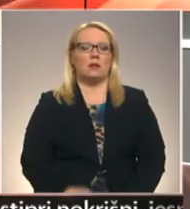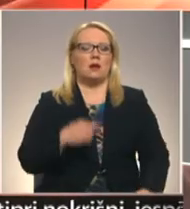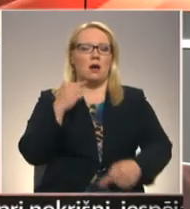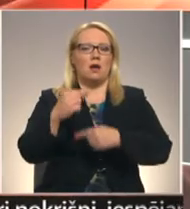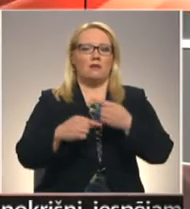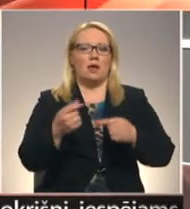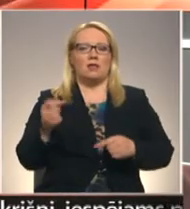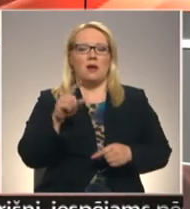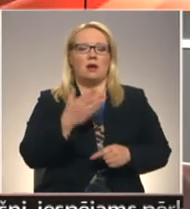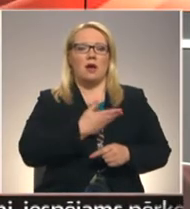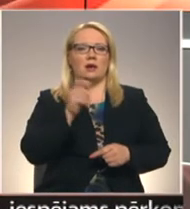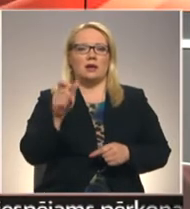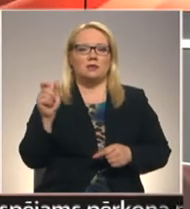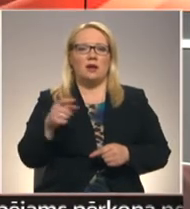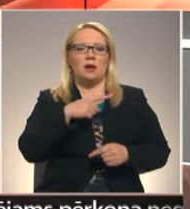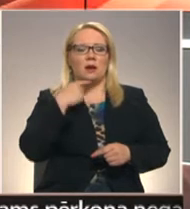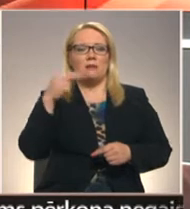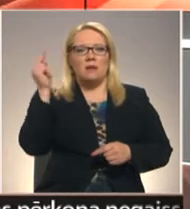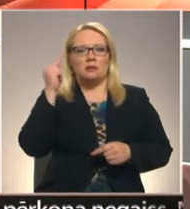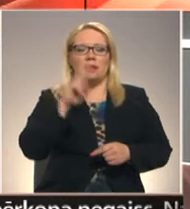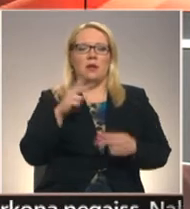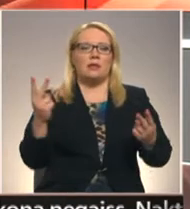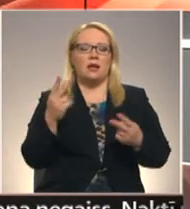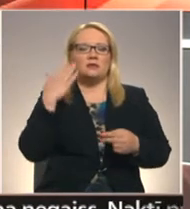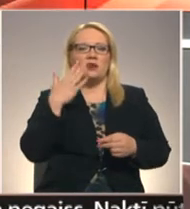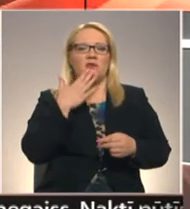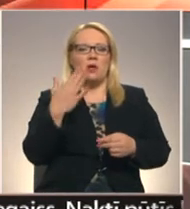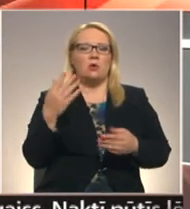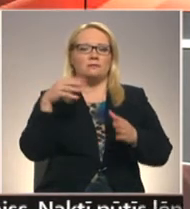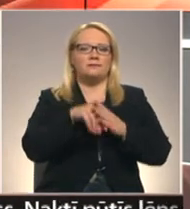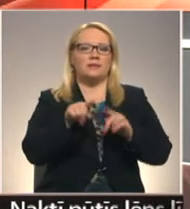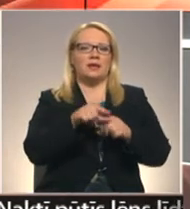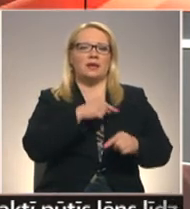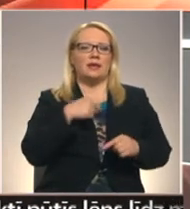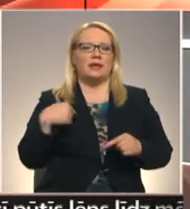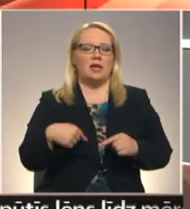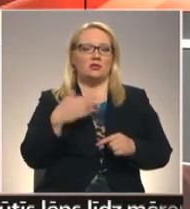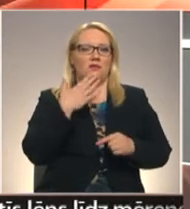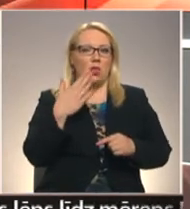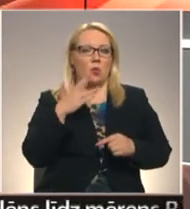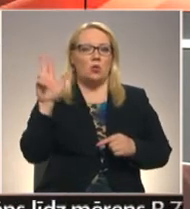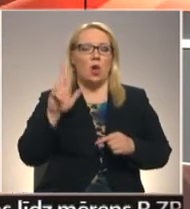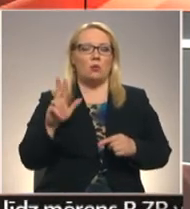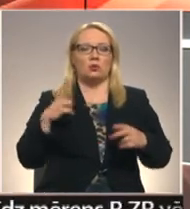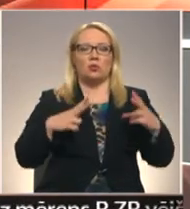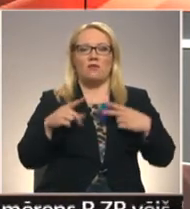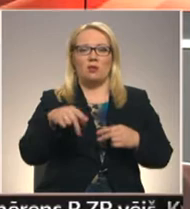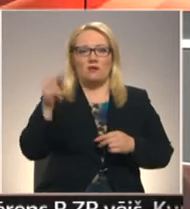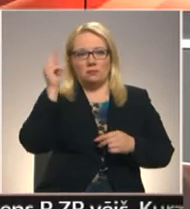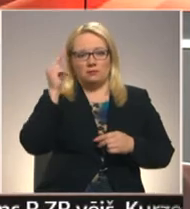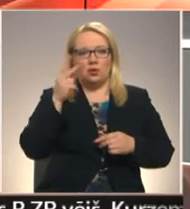Arvien vairāk iedzīvotāji vēlas apgūt netradicionālu svešvalodu, to skaitā ķīniešu valodu. Daugavpils universitātē to var apgūt